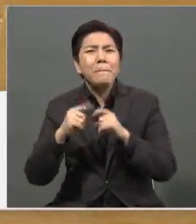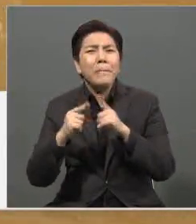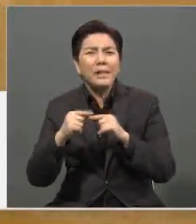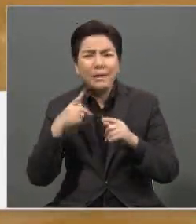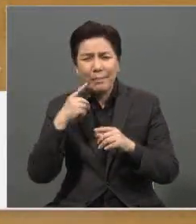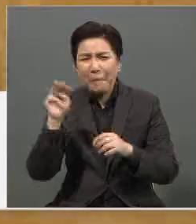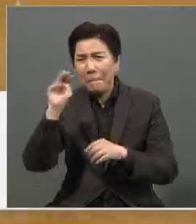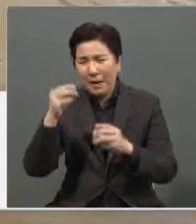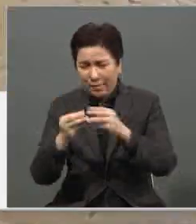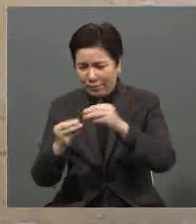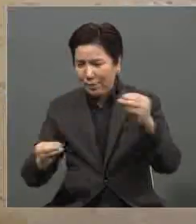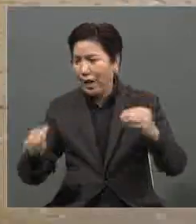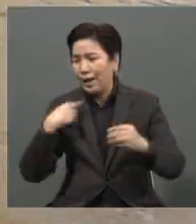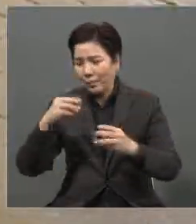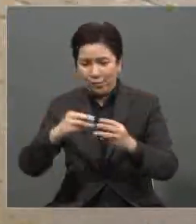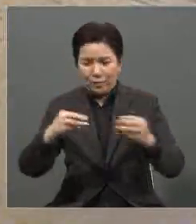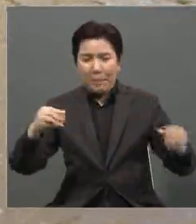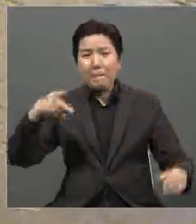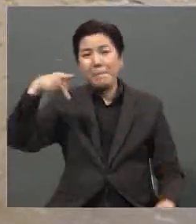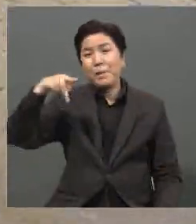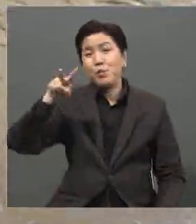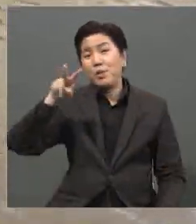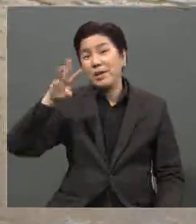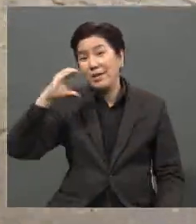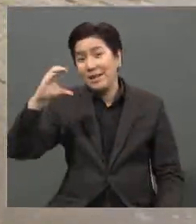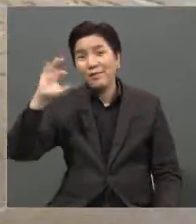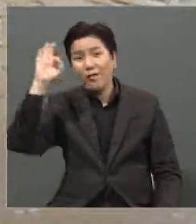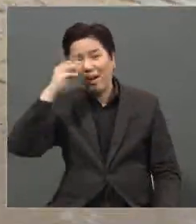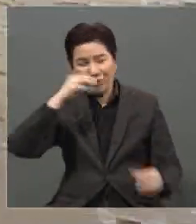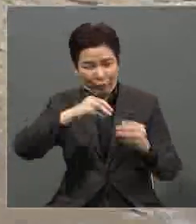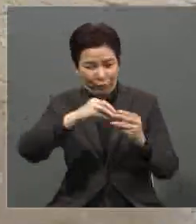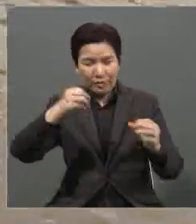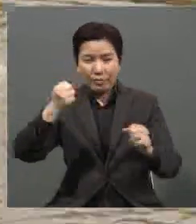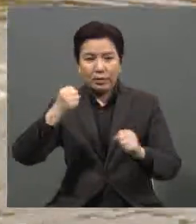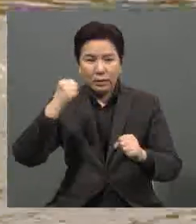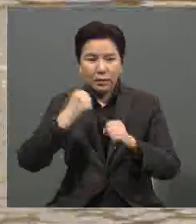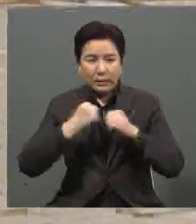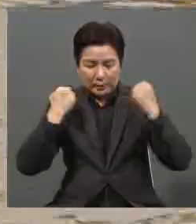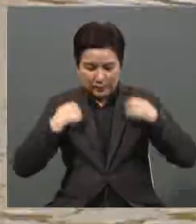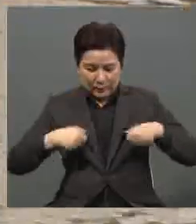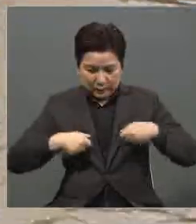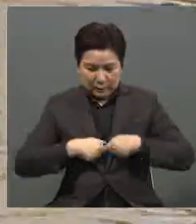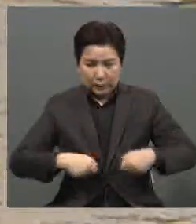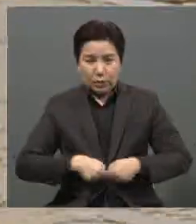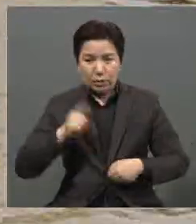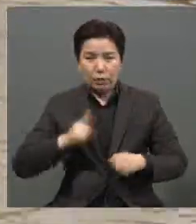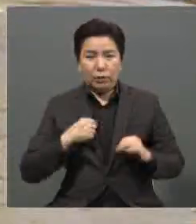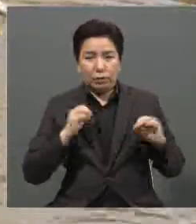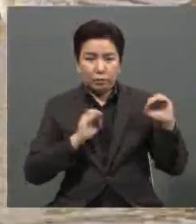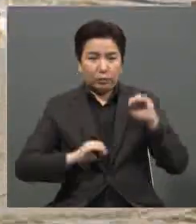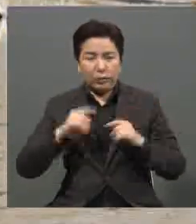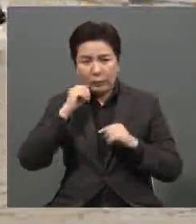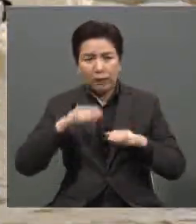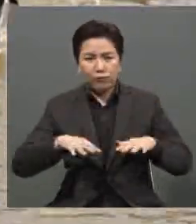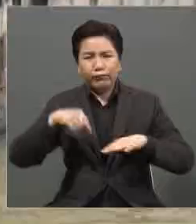กับมีไม้พายให้1อันเป็นท่อ PVC สีฟ้าโดยผู้เข้าแข่งขันต้องสวมเสื้อชูชีพด้วยนะคะเพื่อความปลอดภัยแต่ว่